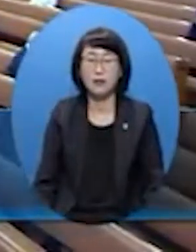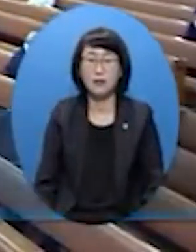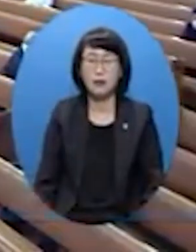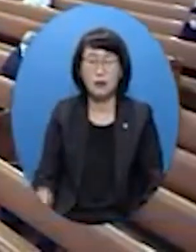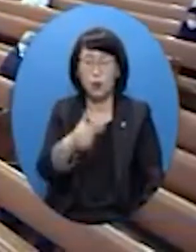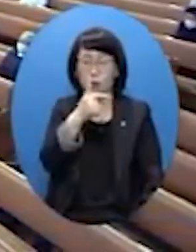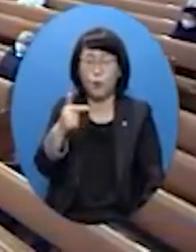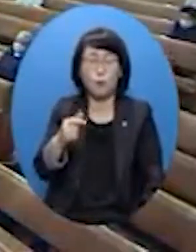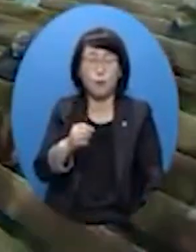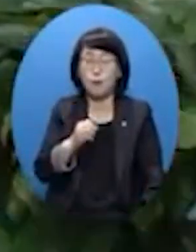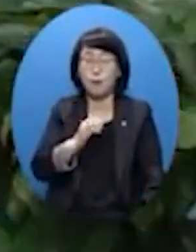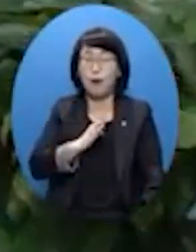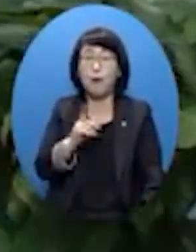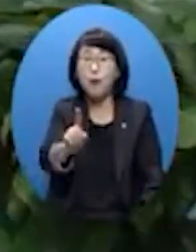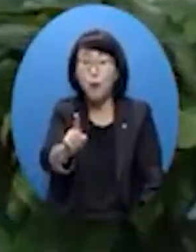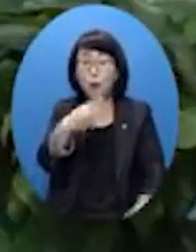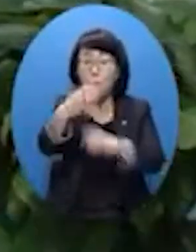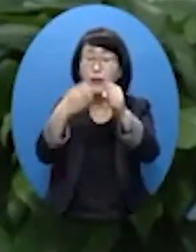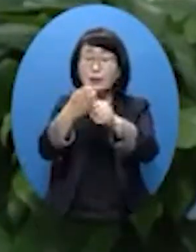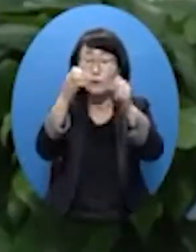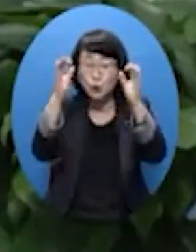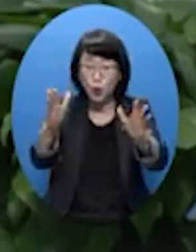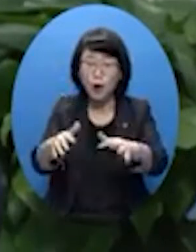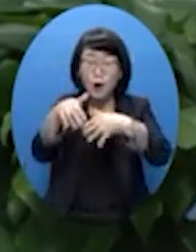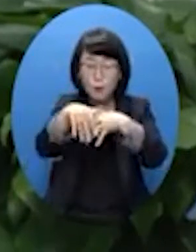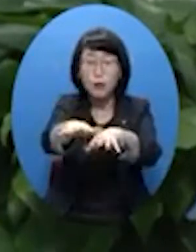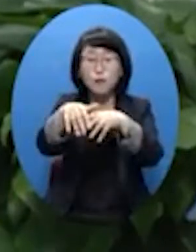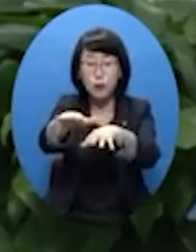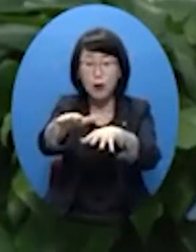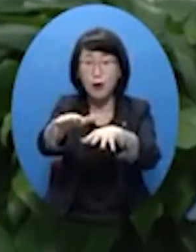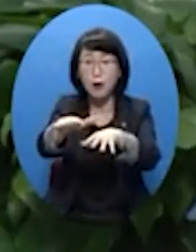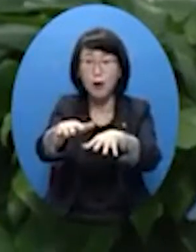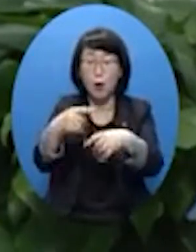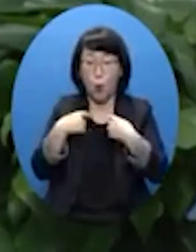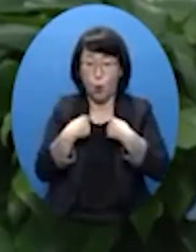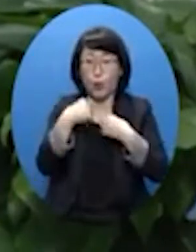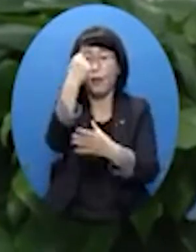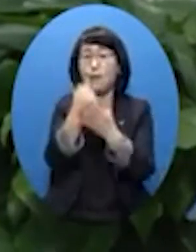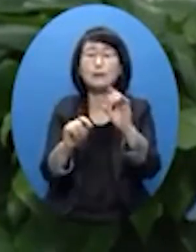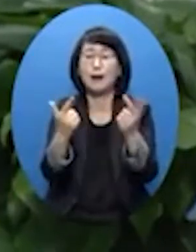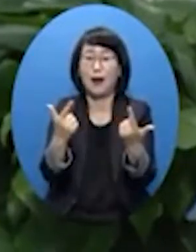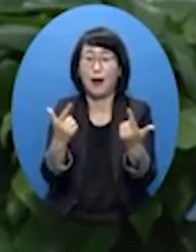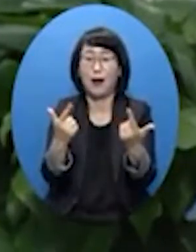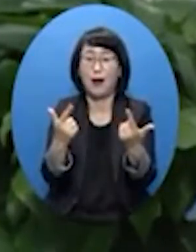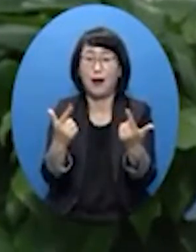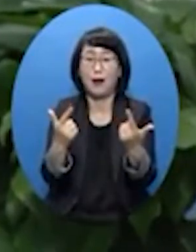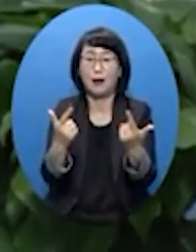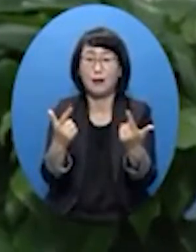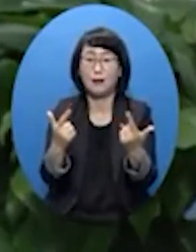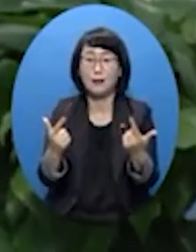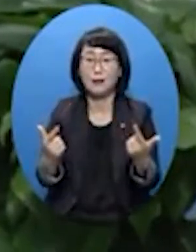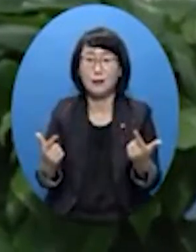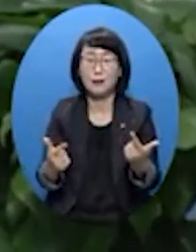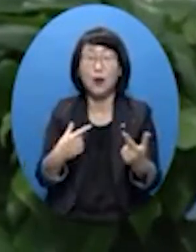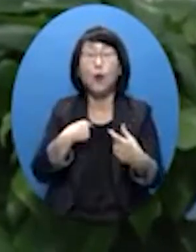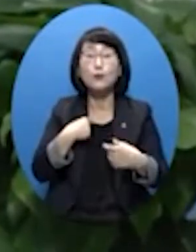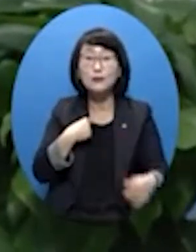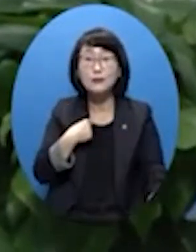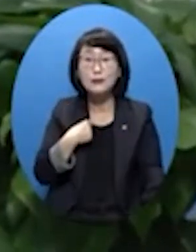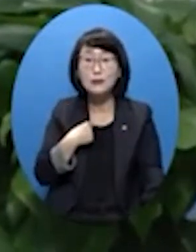너무나 놀라운 일은 사셔도 강 의 길을 가는데 이 옷이 헤어지지 않았어요 옷이